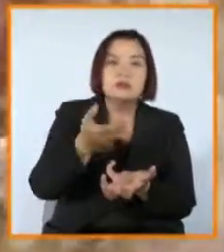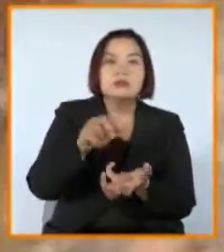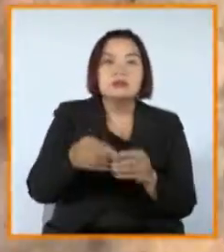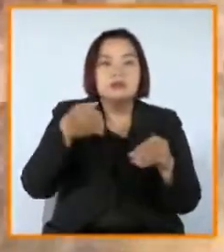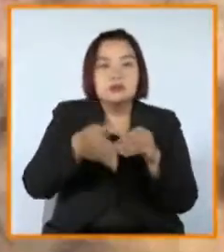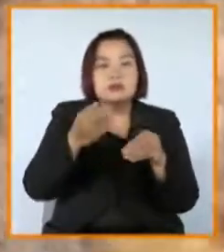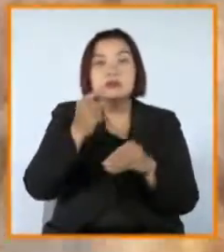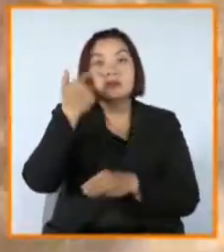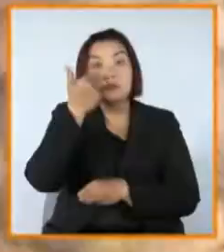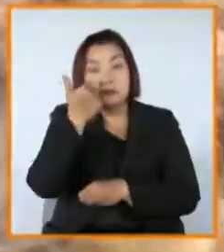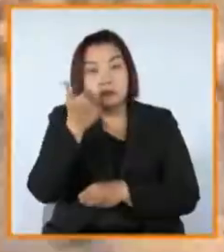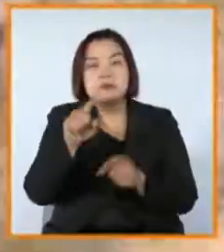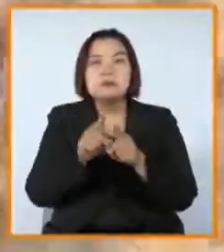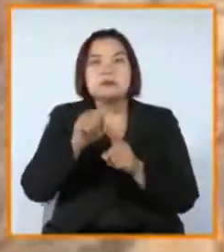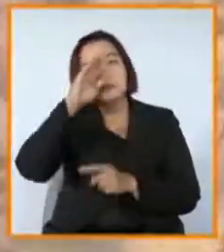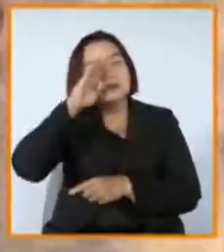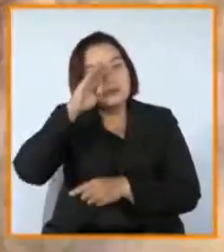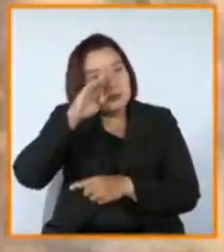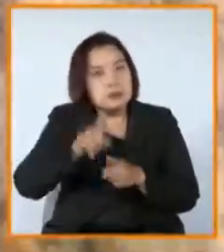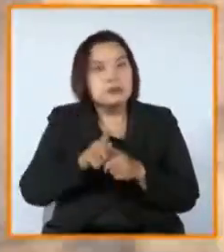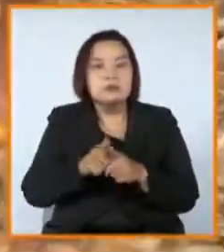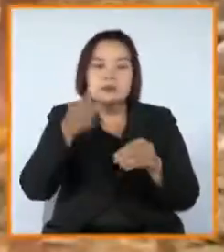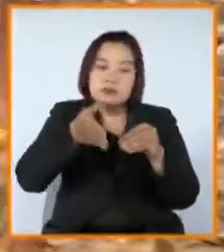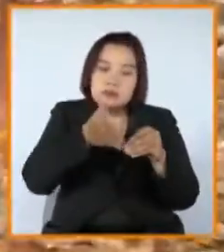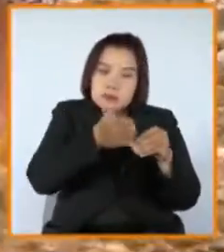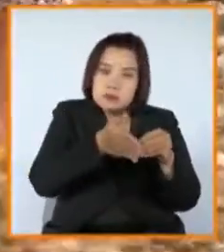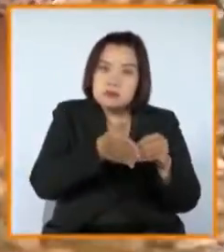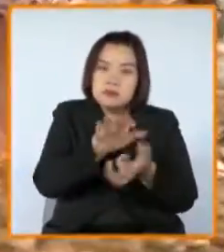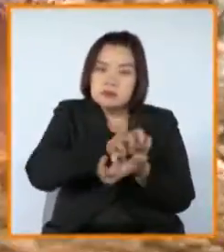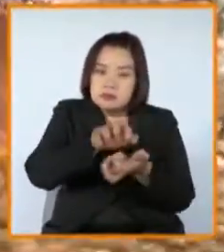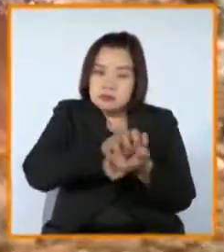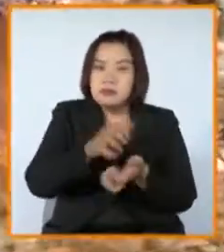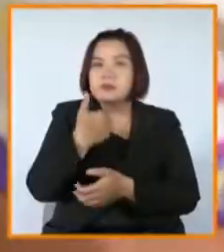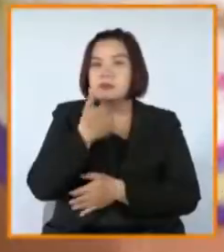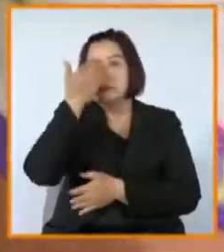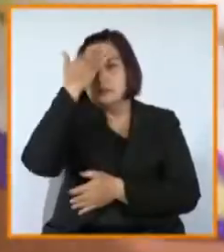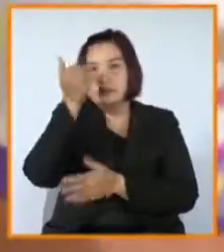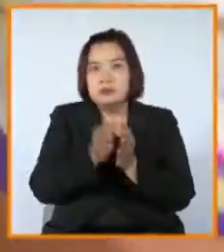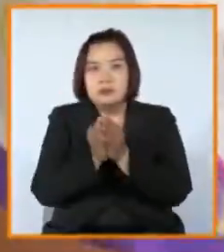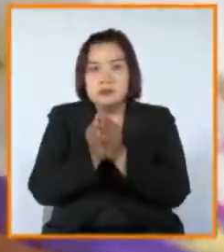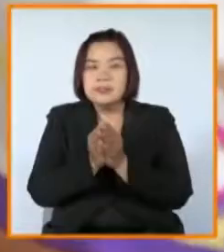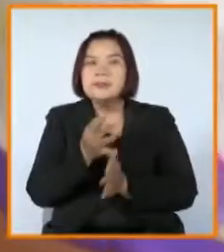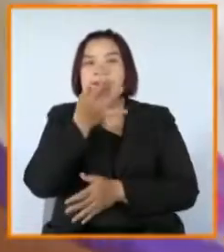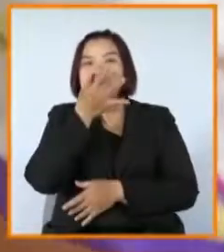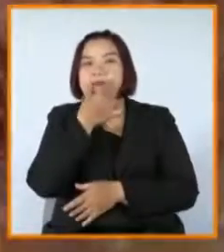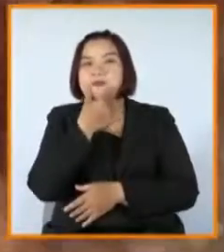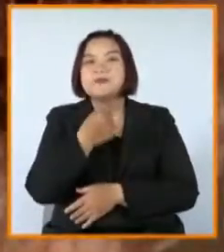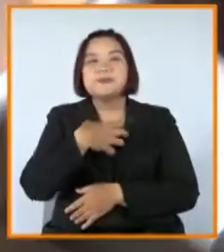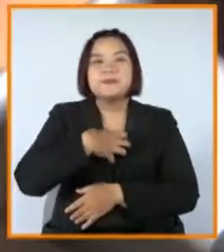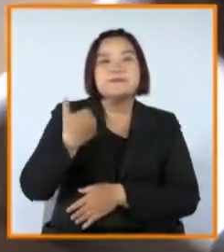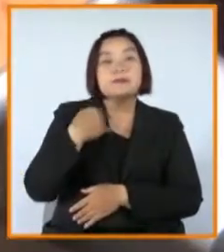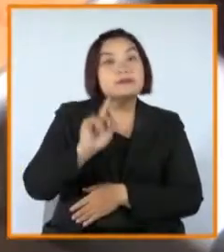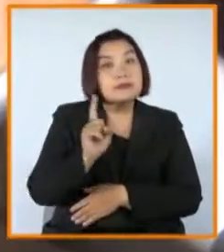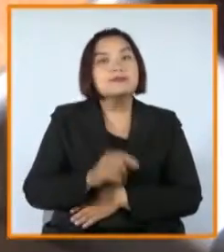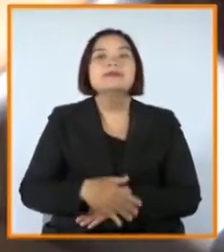งต้นหอมคลุกให้เข้ากันเป็นอันเสร็จกินได้เลยค่ะ แบบนี้นี่ถือว่าเป็นการเมนูเรียกน้ำย่อยก่อนนะ คะ ไม่พ